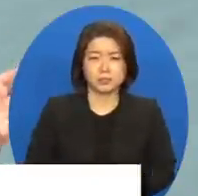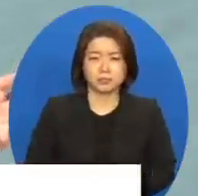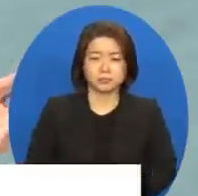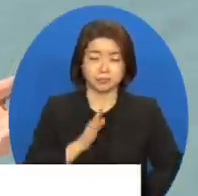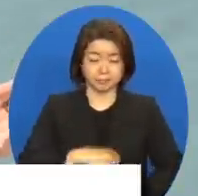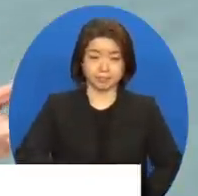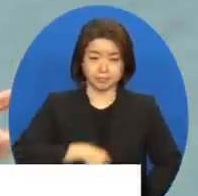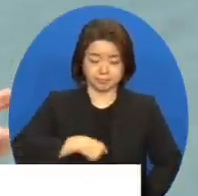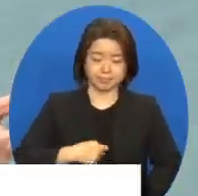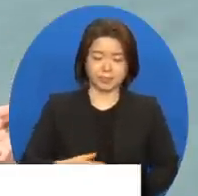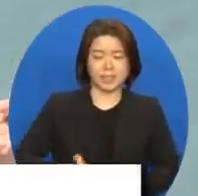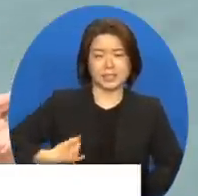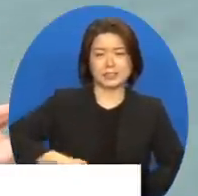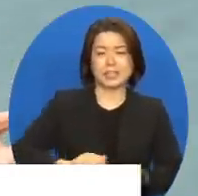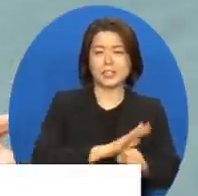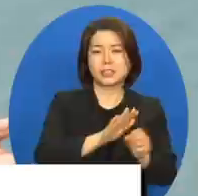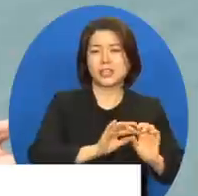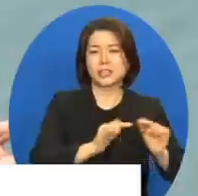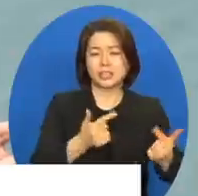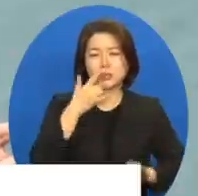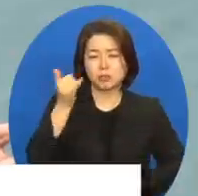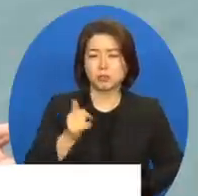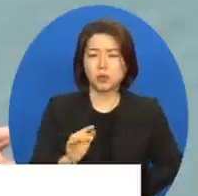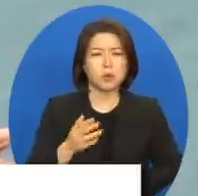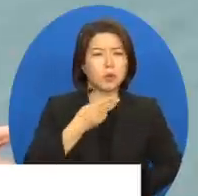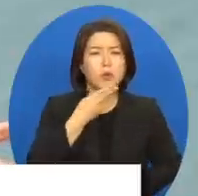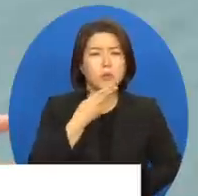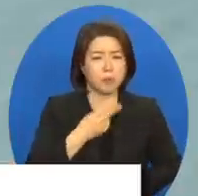솔직히 자녀 사랑하지 않는 부모 어디 있습니까?